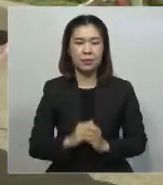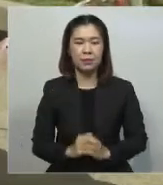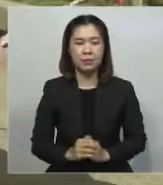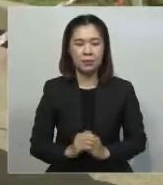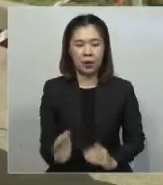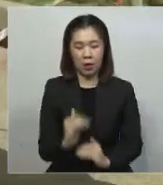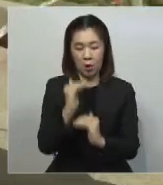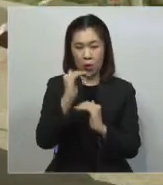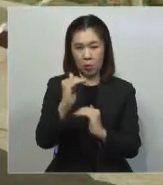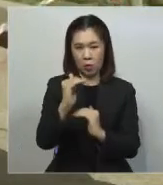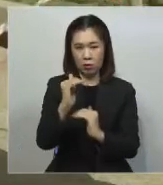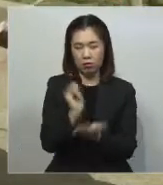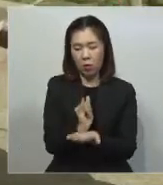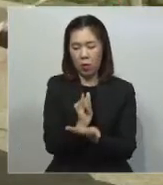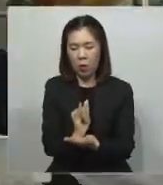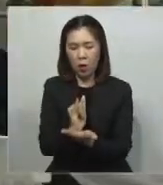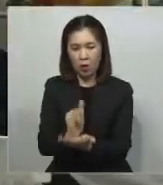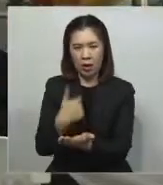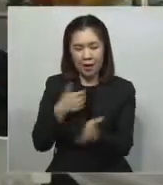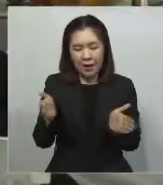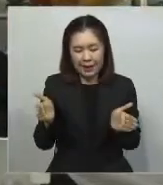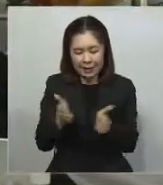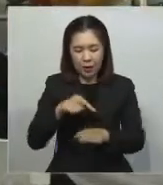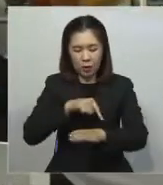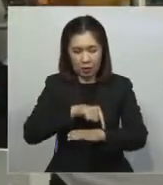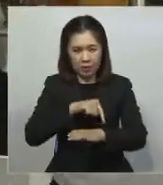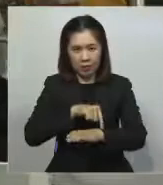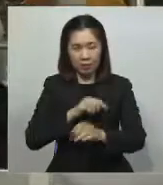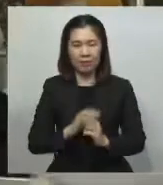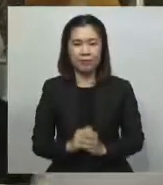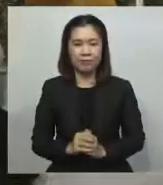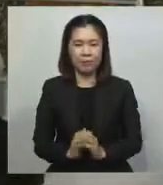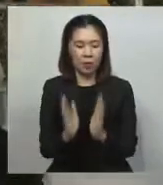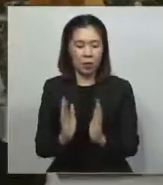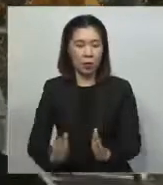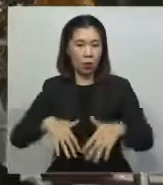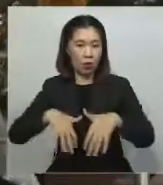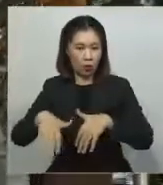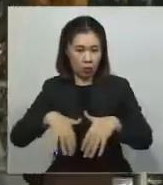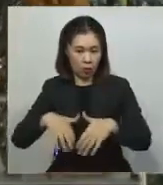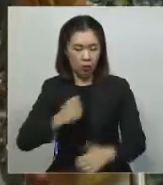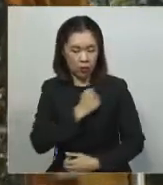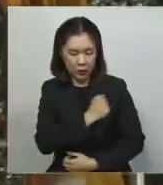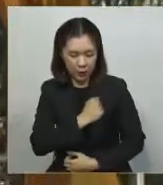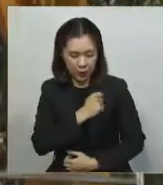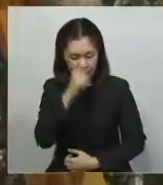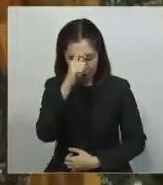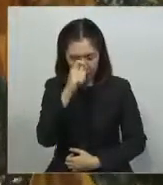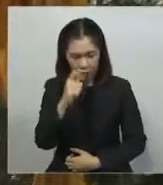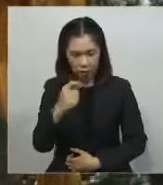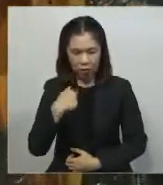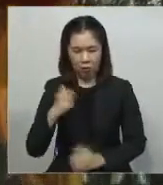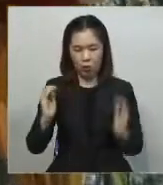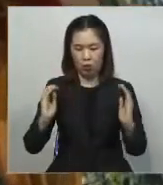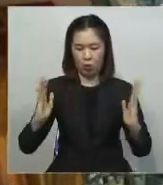นดรูปแบบของขบวนนั้นจะให้กระทัดรัดที่สุดในขณะที่ญาติโยมที่จะร่วมไว้อาลัยทั้งสองข้างทางนั้นขอ